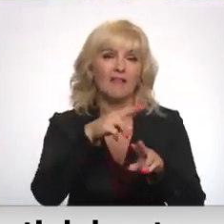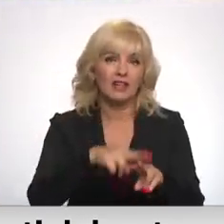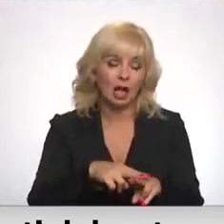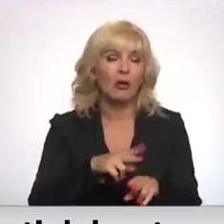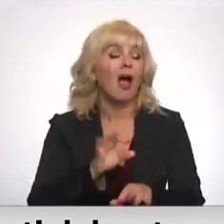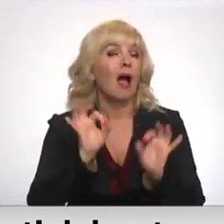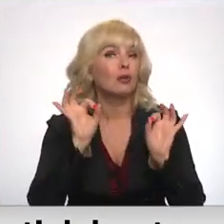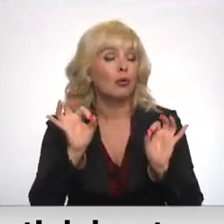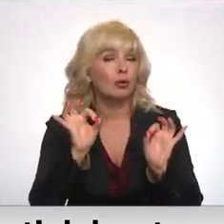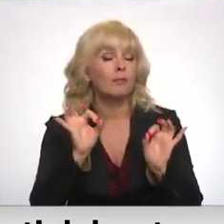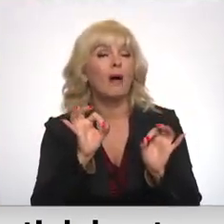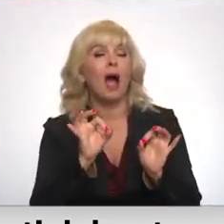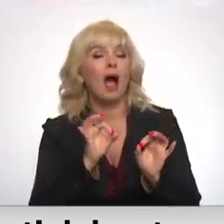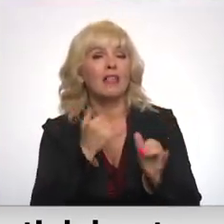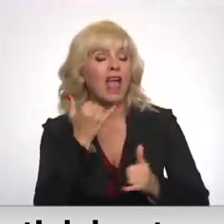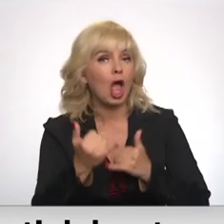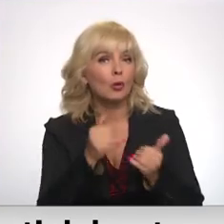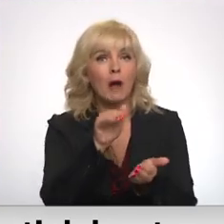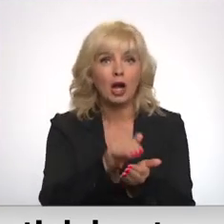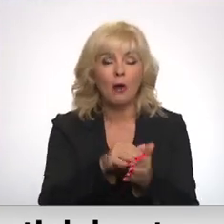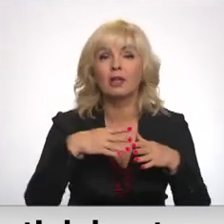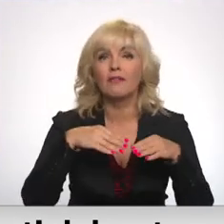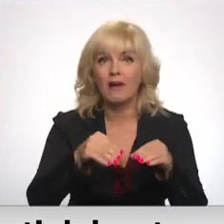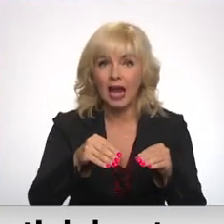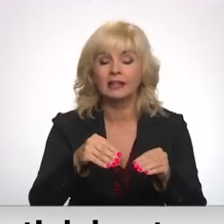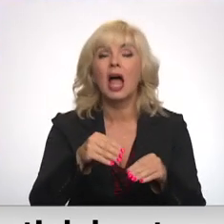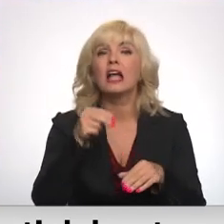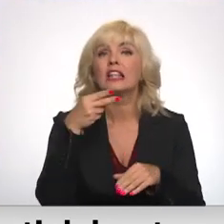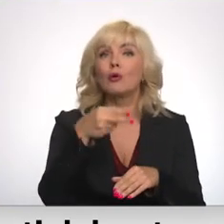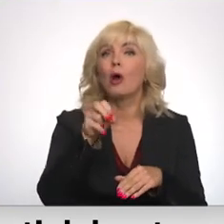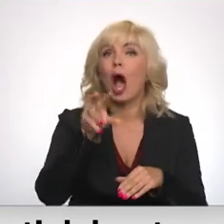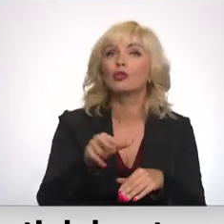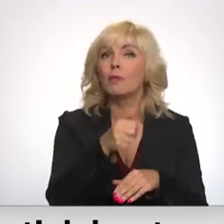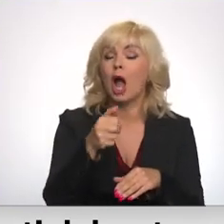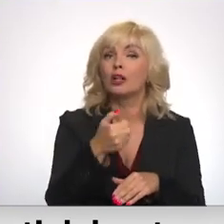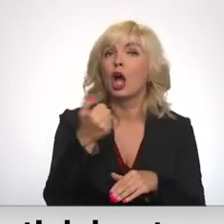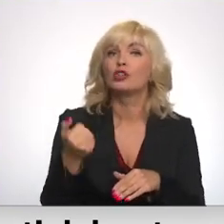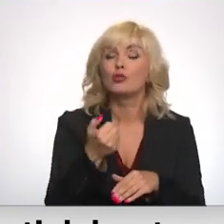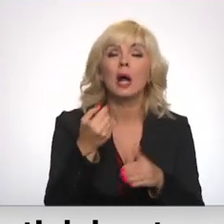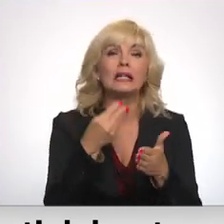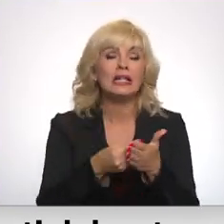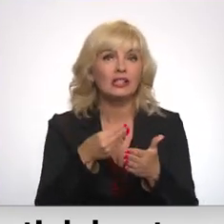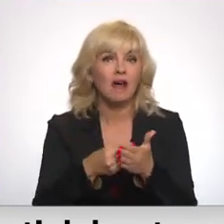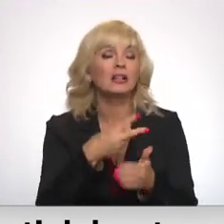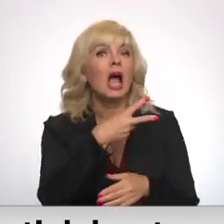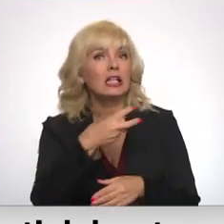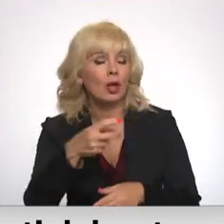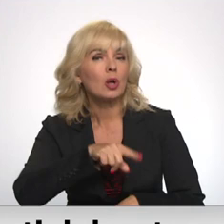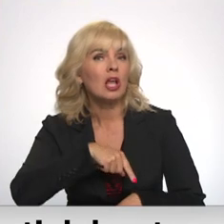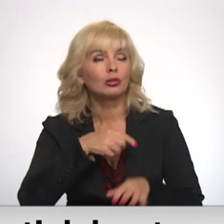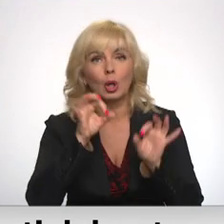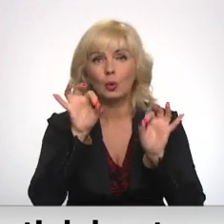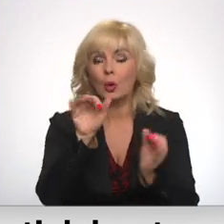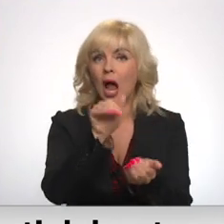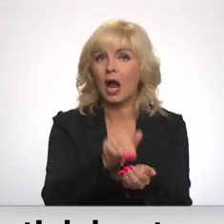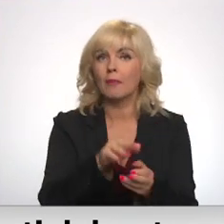kapa vietu apsekošana un atzīmēšana tiek veikta no 2018. Gada. Šogad izvērtētas jau 200 ilgstoši nekoptas